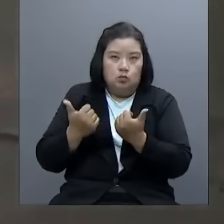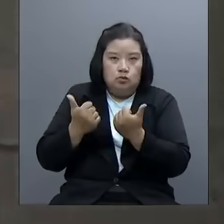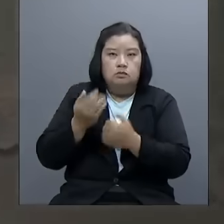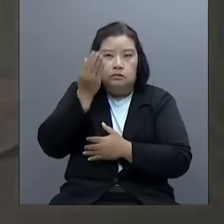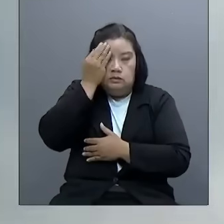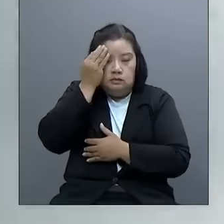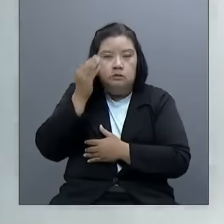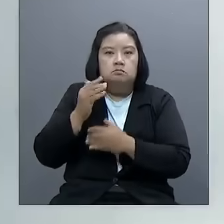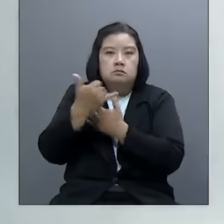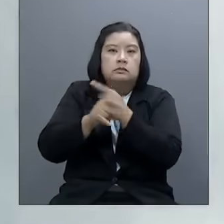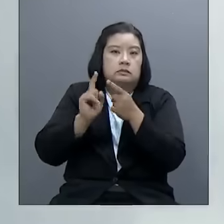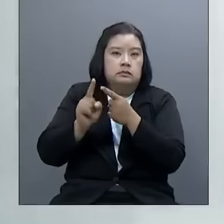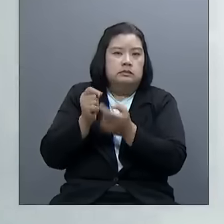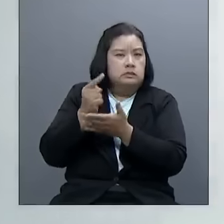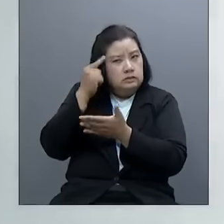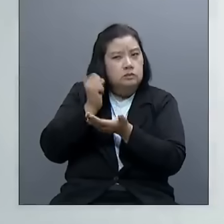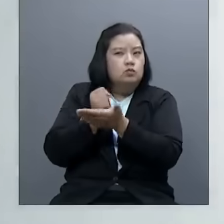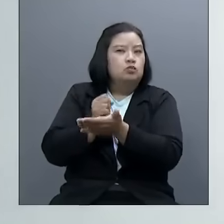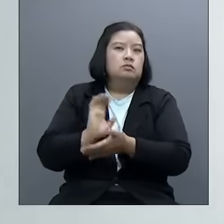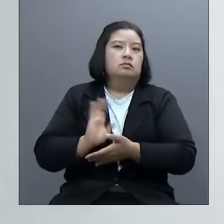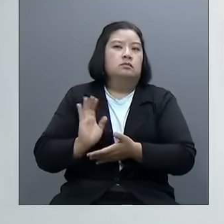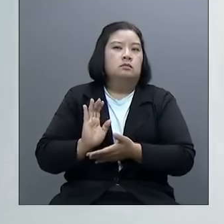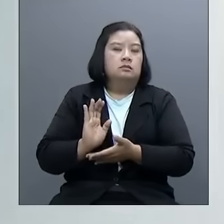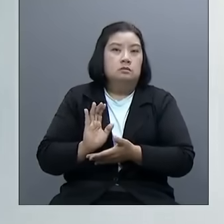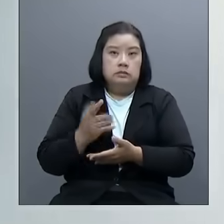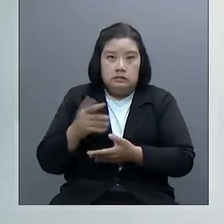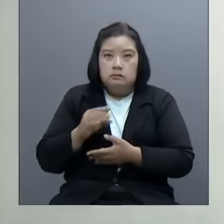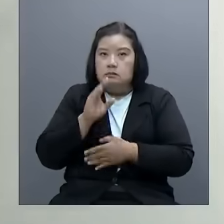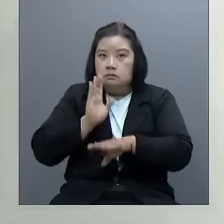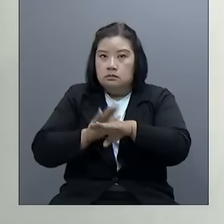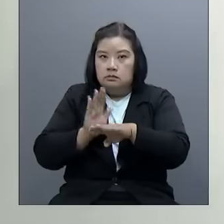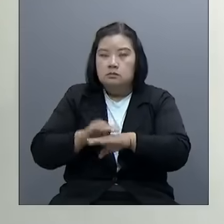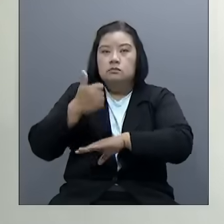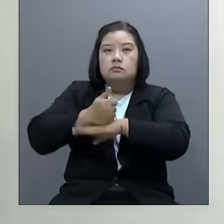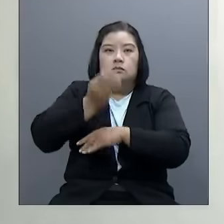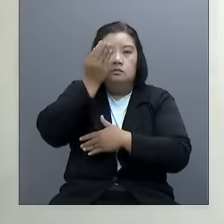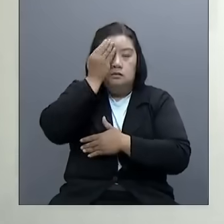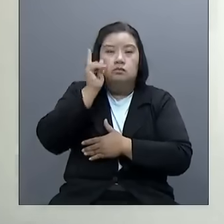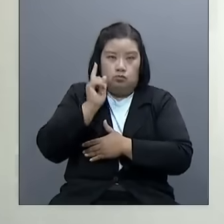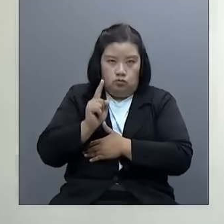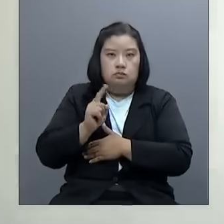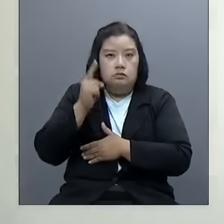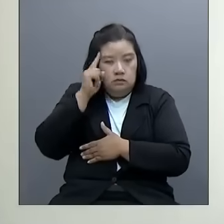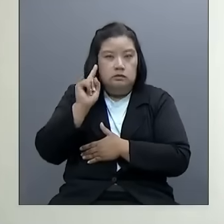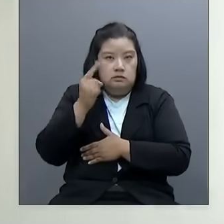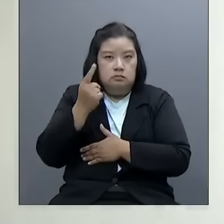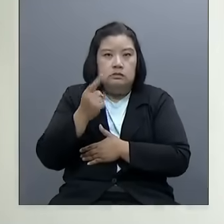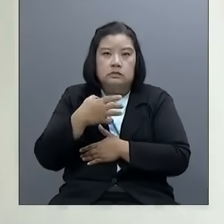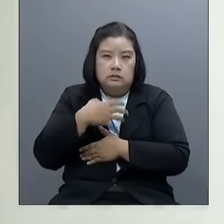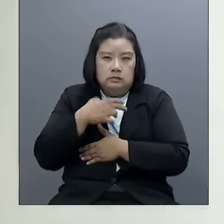นานาชาติในปฏิบัติการโจมตีฮามาสพร้อมทั้งชี้ด้วยคว่าผู้นำอิสราเอลจำเป็นต้องเปลี่ยนแนวนโยบาย